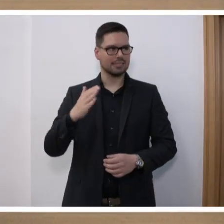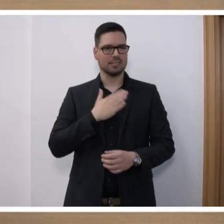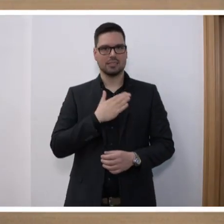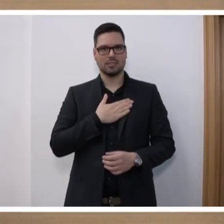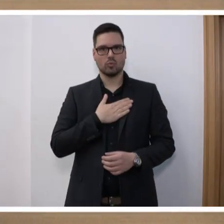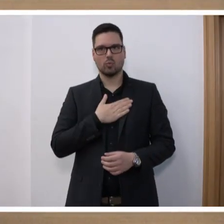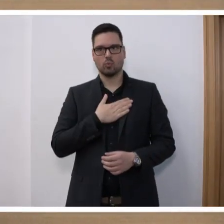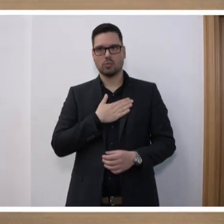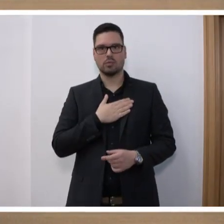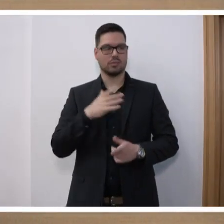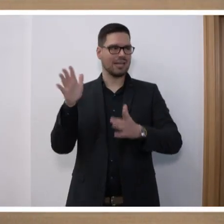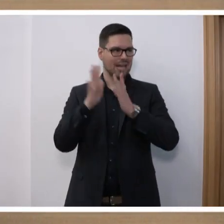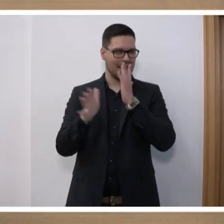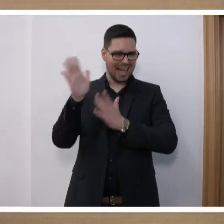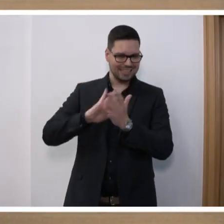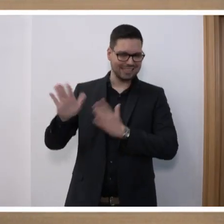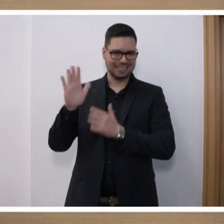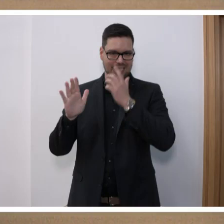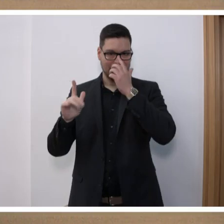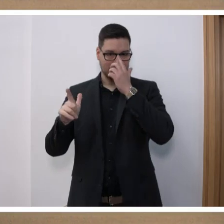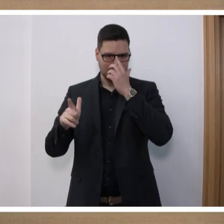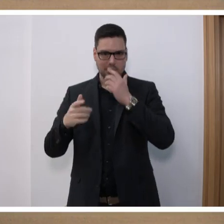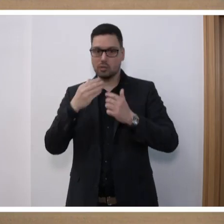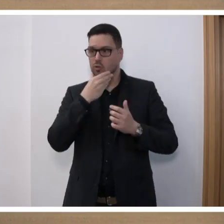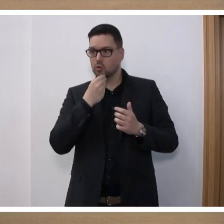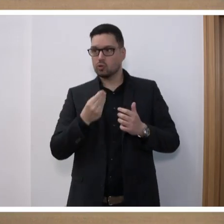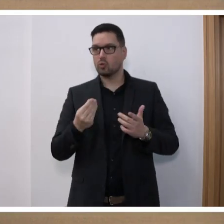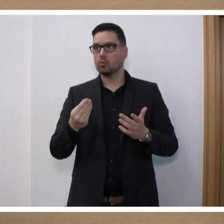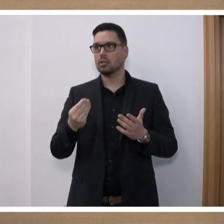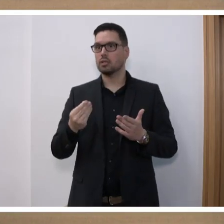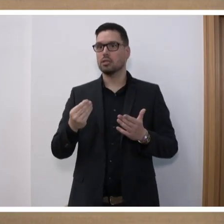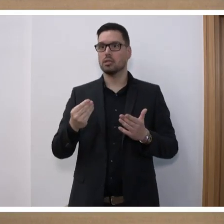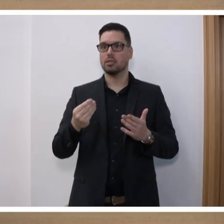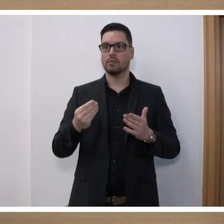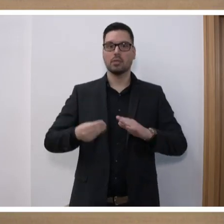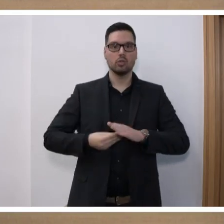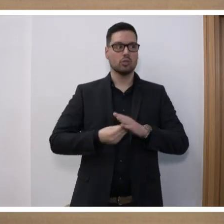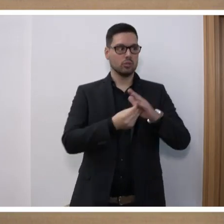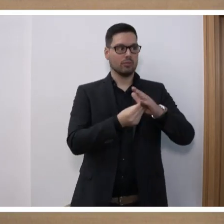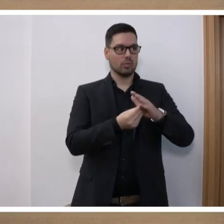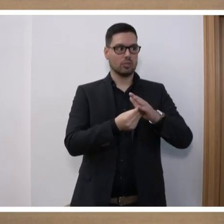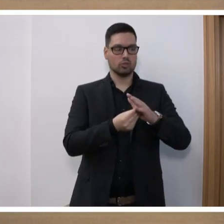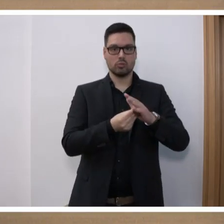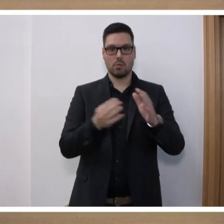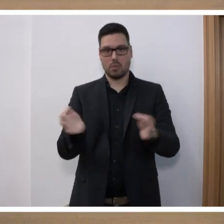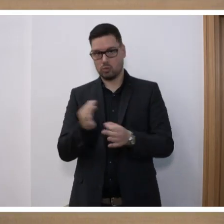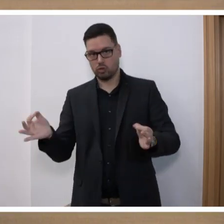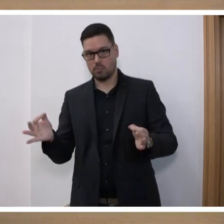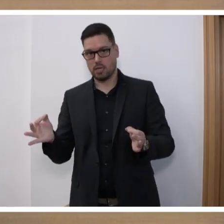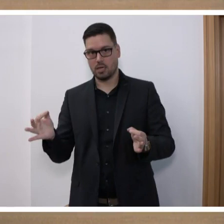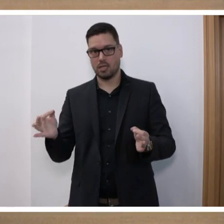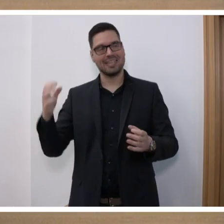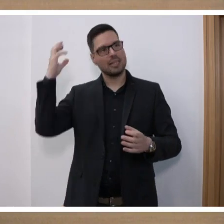sogar das, was Sie gesagt haben. Es wäre schön, wenn wir irgendwann die Förderschulen überflüssig hätten. Das ist